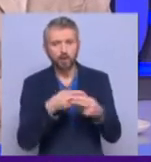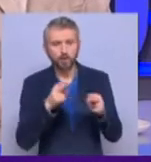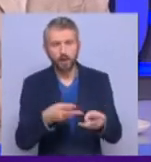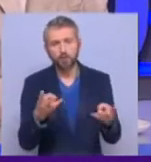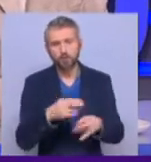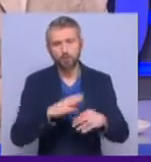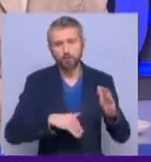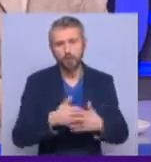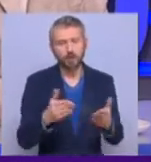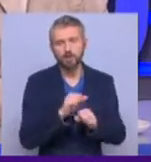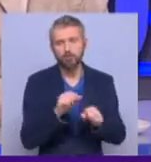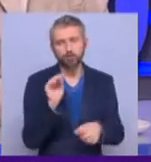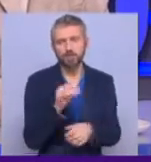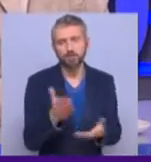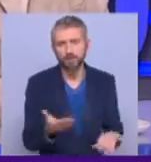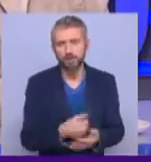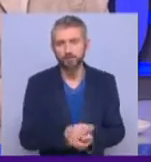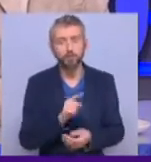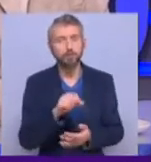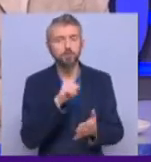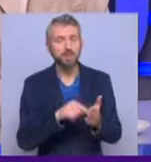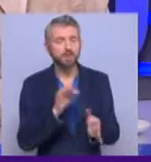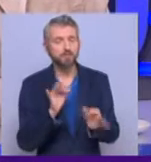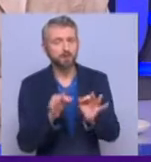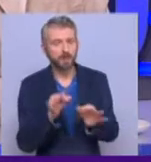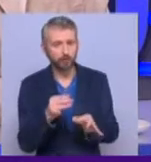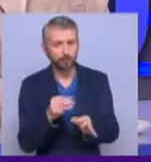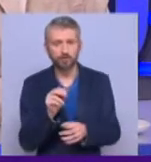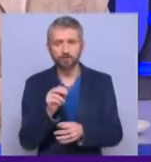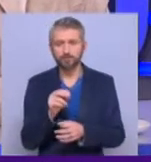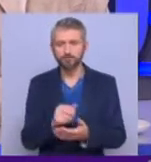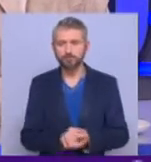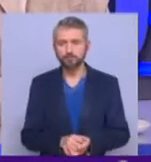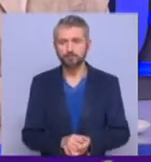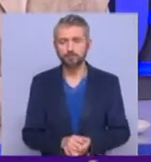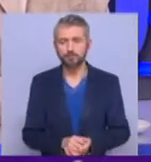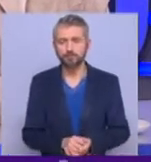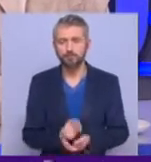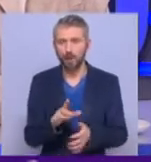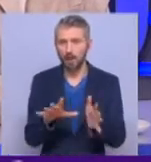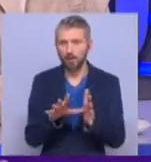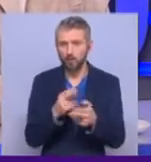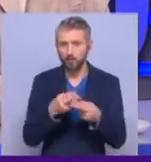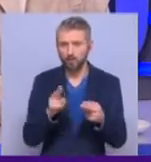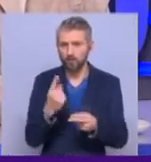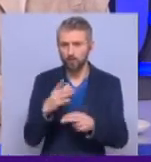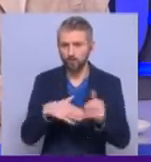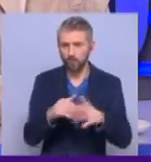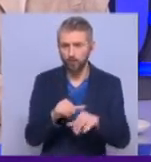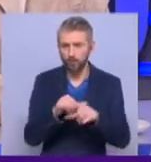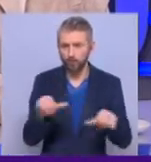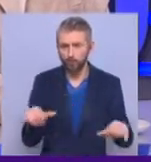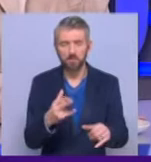руках, які не можна рухати. Тому тут питання справедливості дуже часто. І чим далі, тим їх більше стає, цих електростанцій в одних руках.